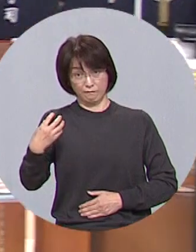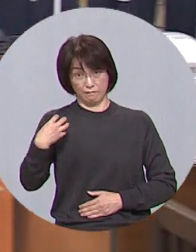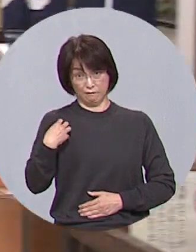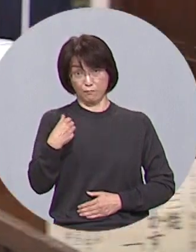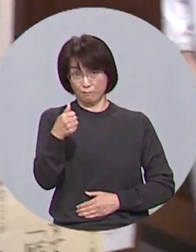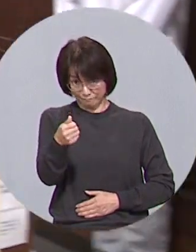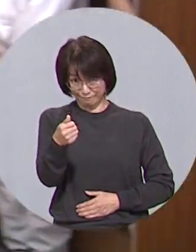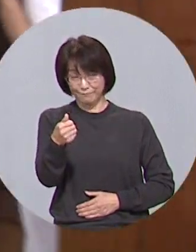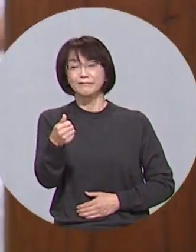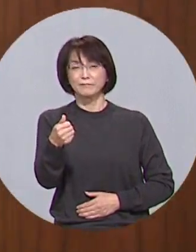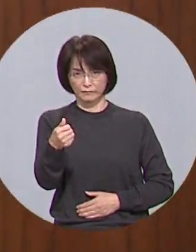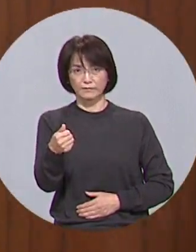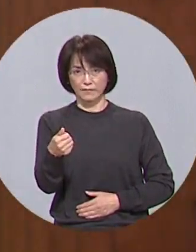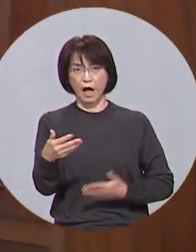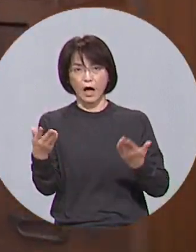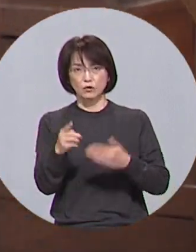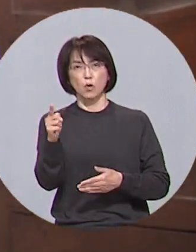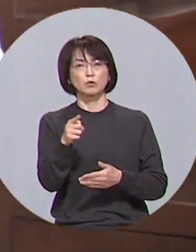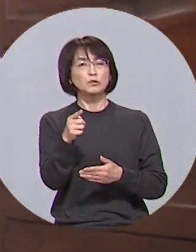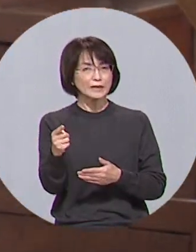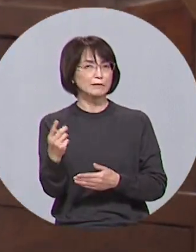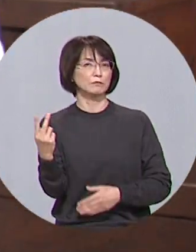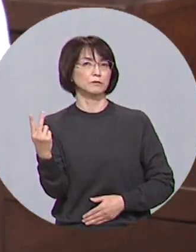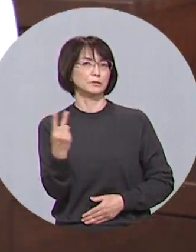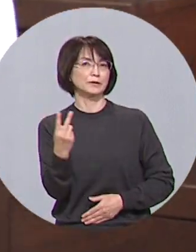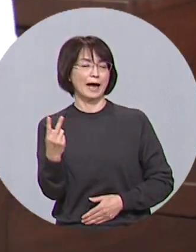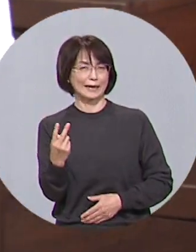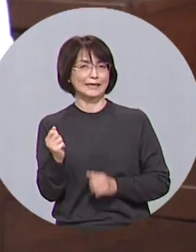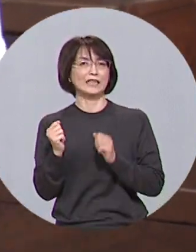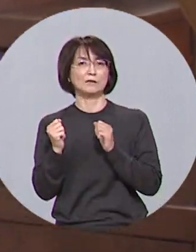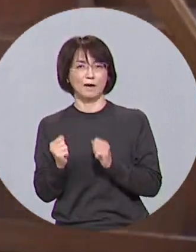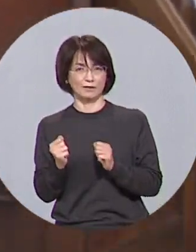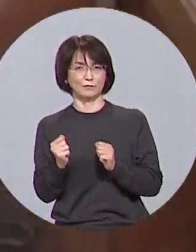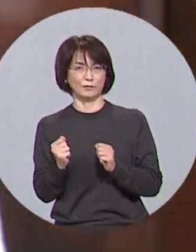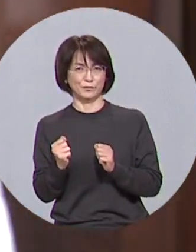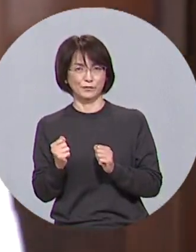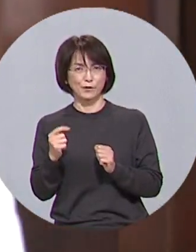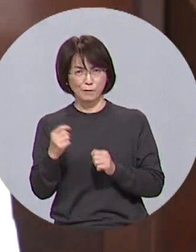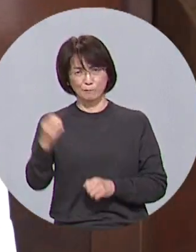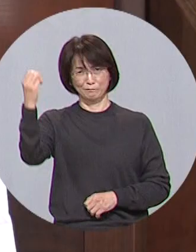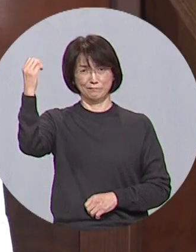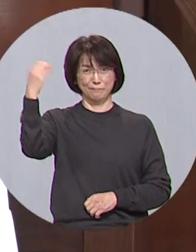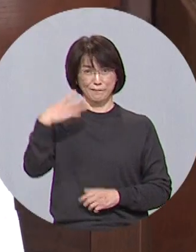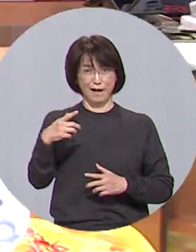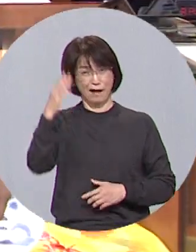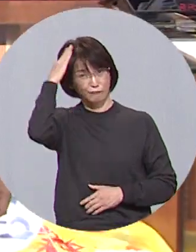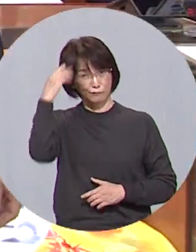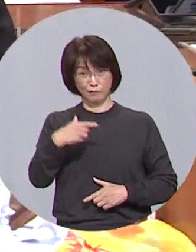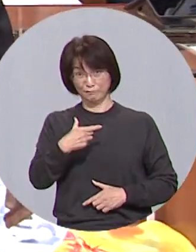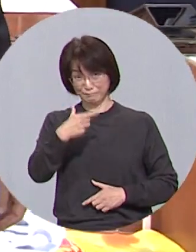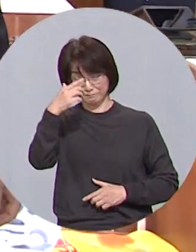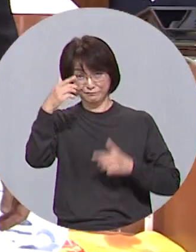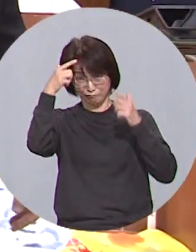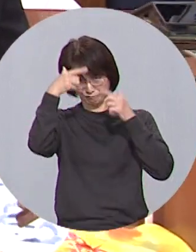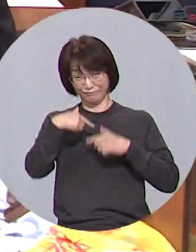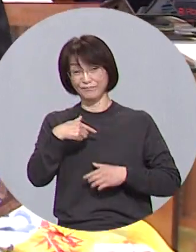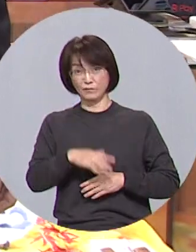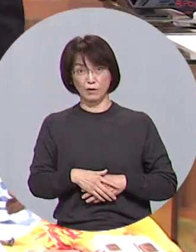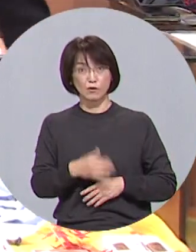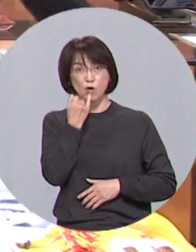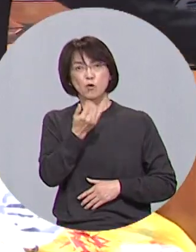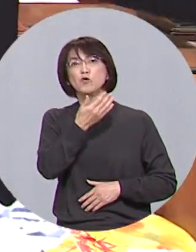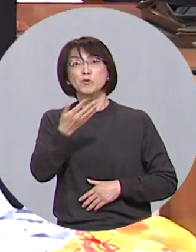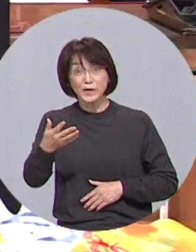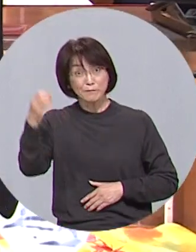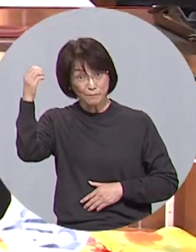で、 今回 そうですね、 職人をご用意しております。 だいぶこう焼いてる感じがありますね。 ゴルフ焼けで。 そうですよ、 海焼け。海